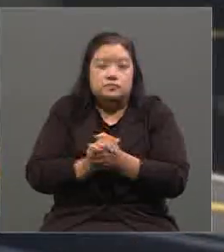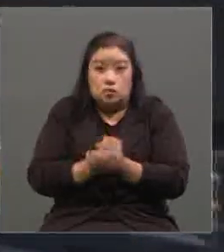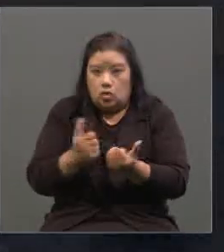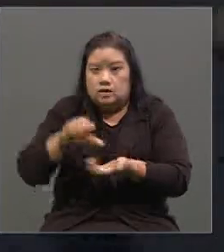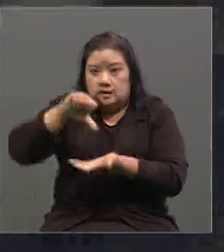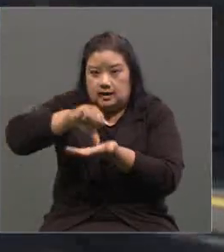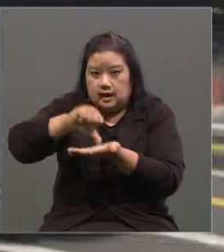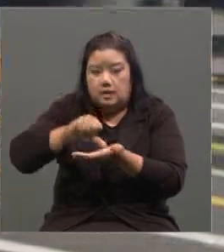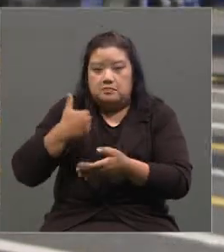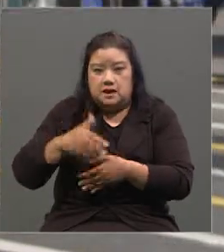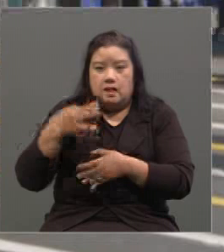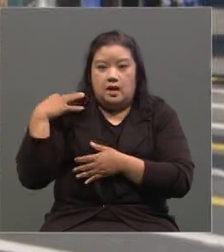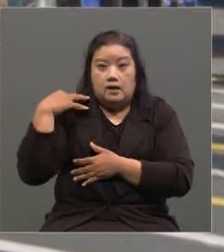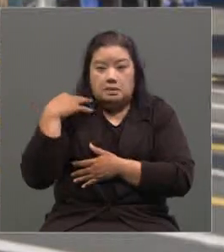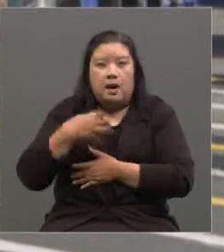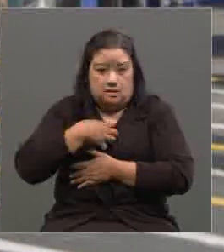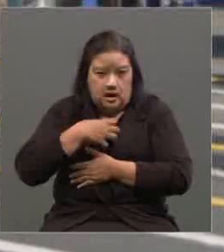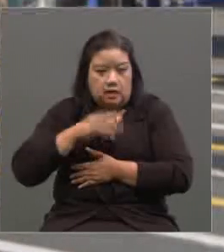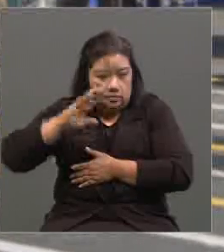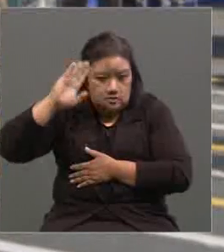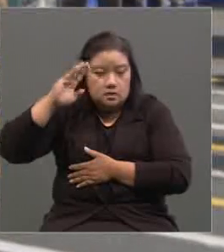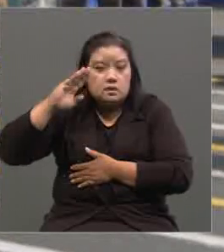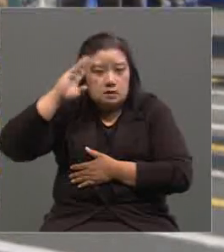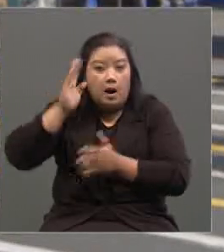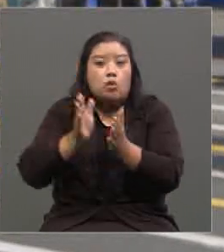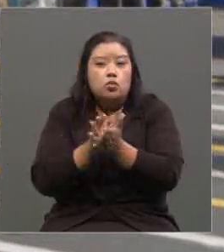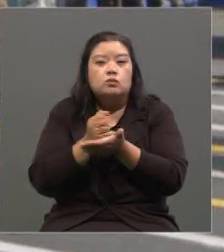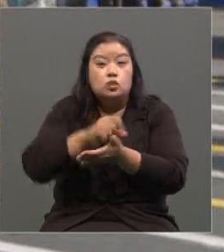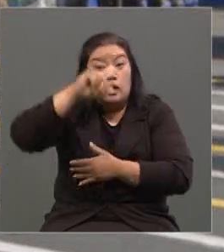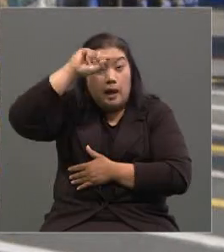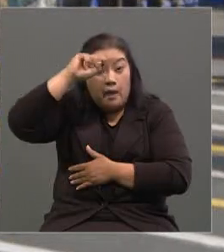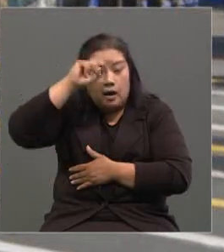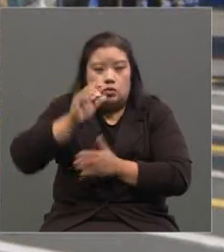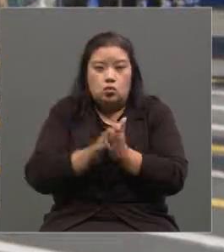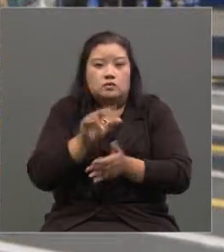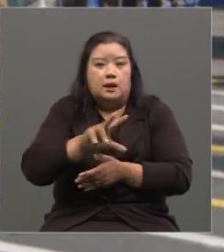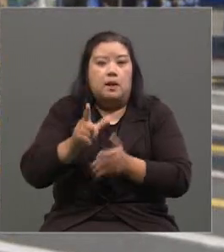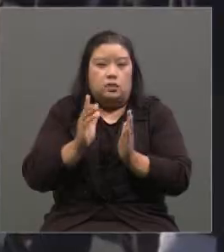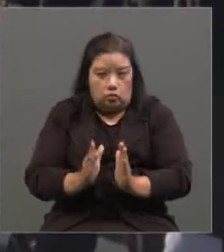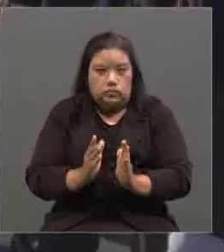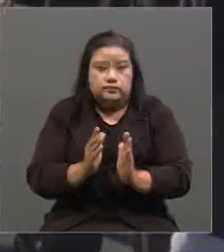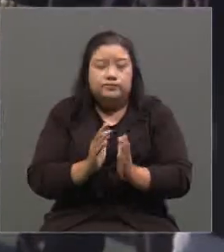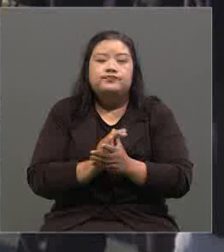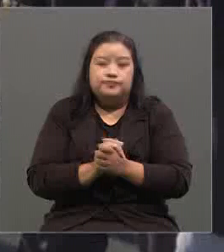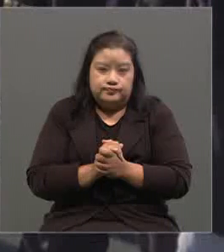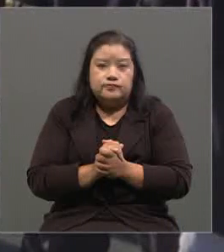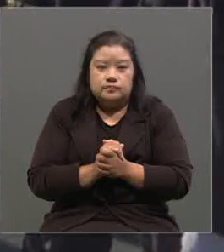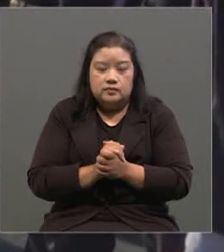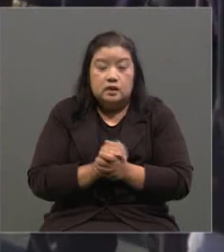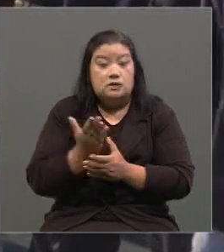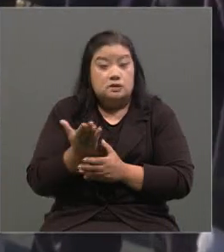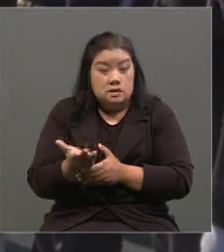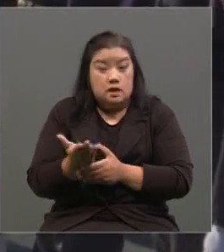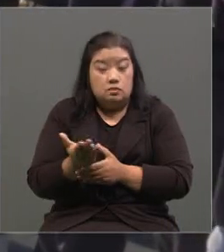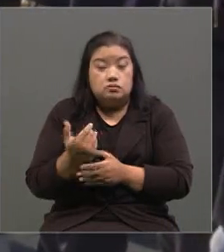อิหร่านเองก็มีอาสาสมัครที่พร้อมจะถูกส่งเข้าร่วมสมรภูมิรบเป็นจำนวนถึง 3ล้านคนแล้วเช่นเดียวกันขณะที่